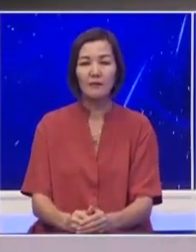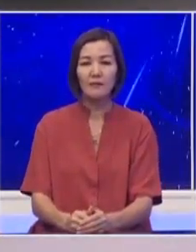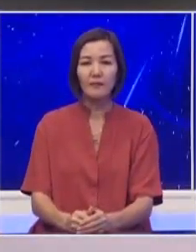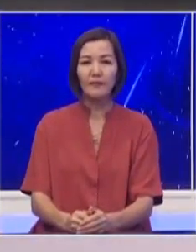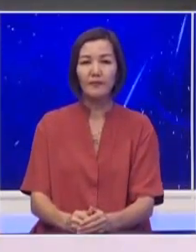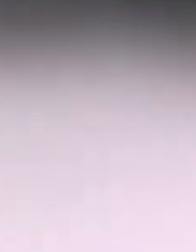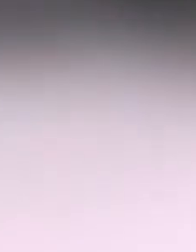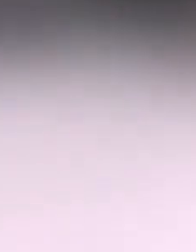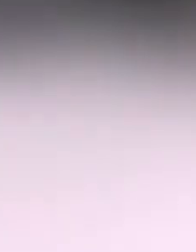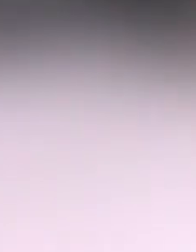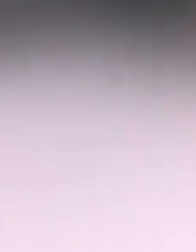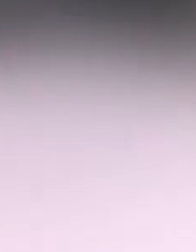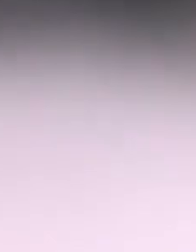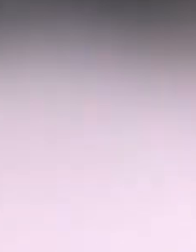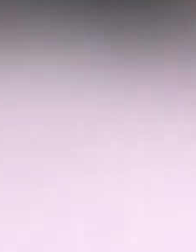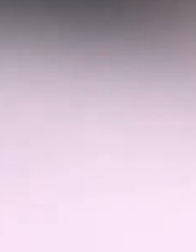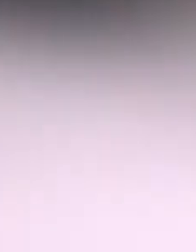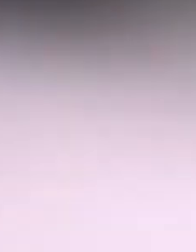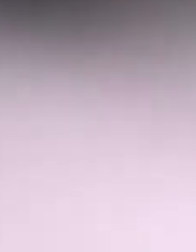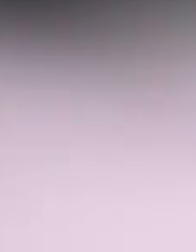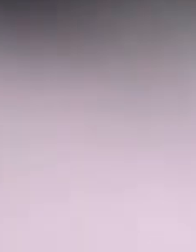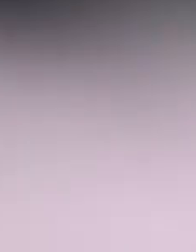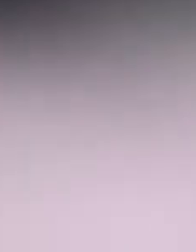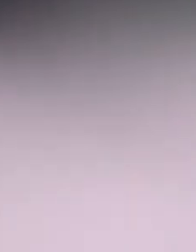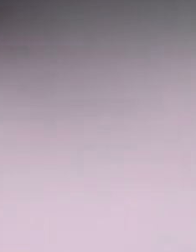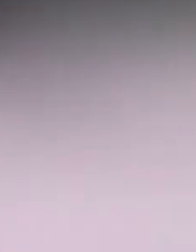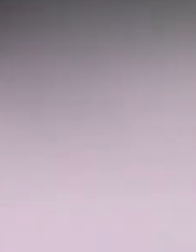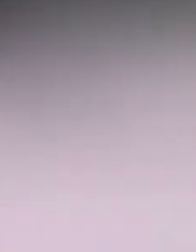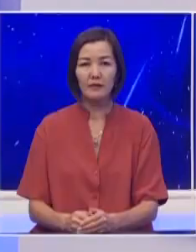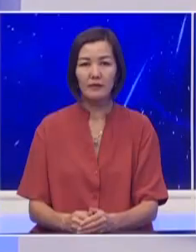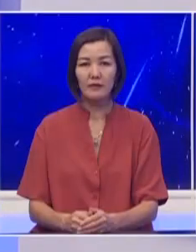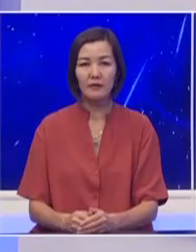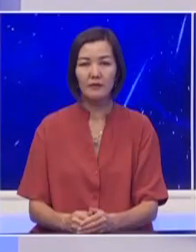ақпараты негізінде дайындаған Әдемі Нұрланқызы, Жетісу телеарнасы.